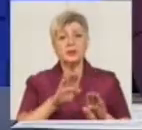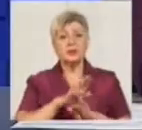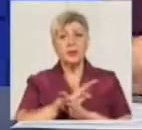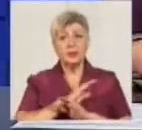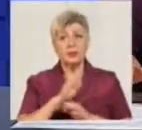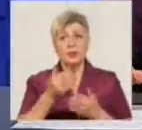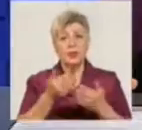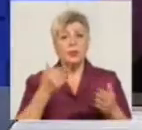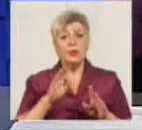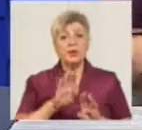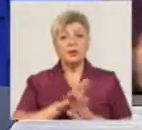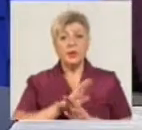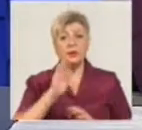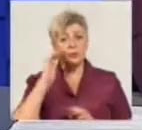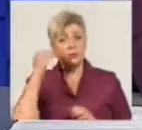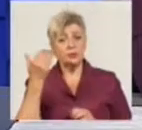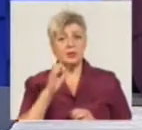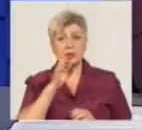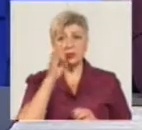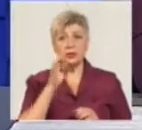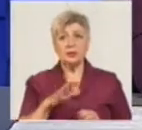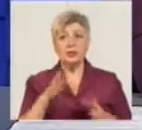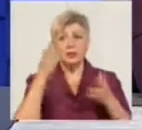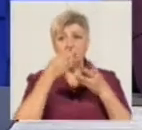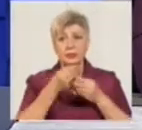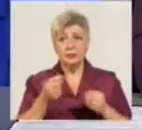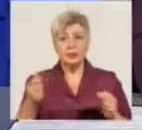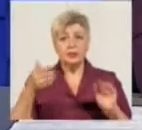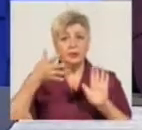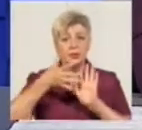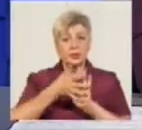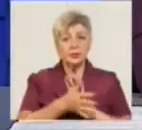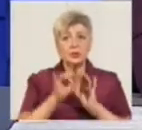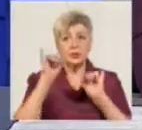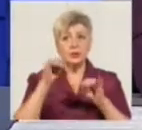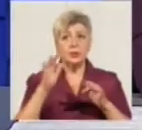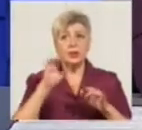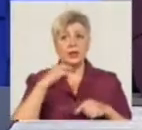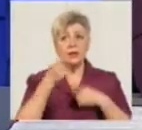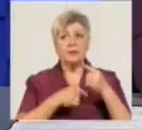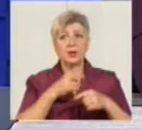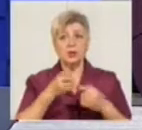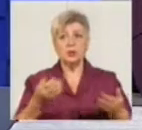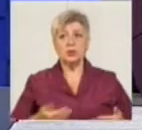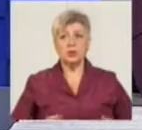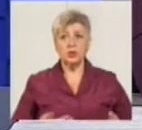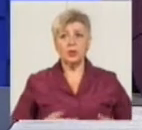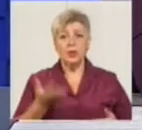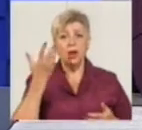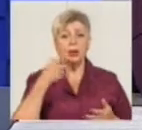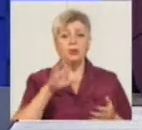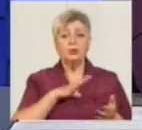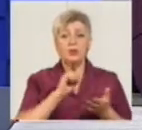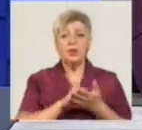смертю він сказав так, розплинуся в тобі і вічно житиму. Коли ми були на прес-конференції, один з